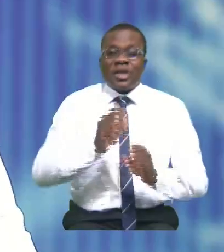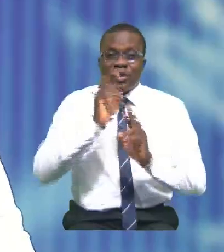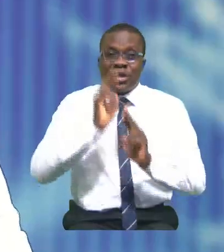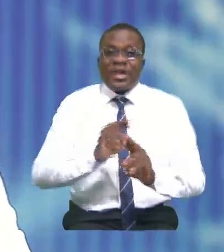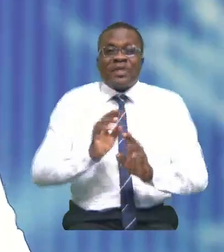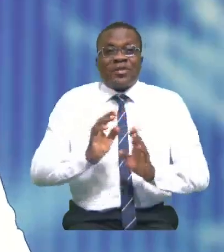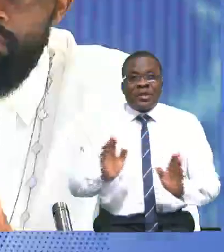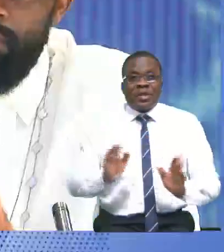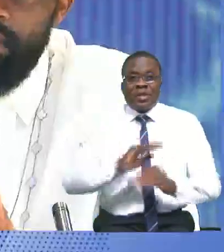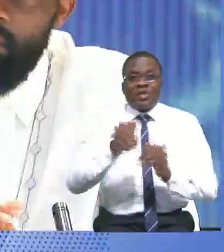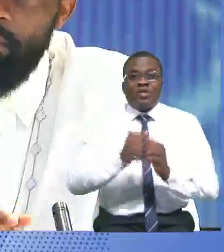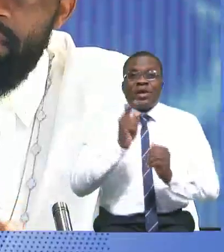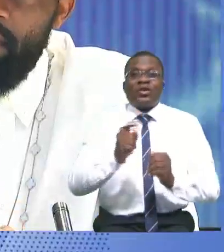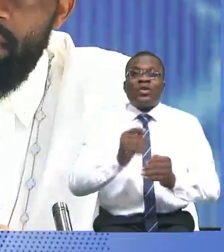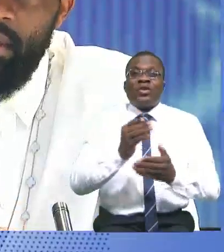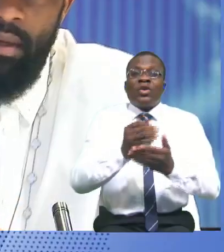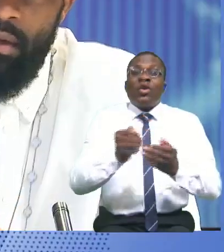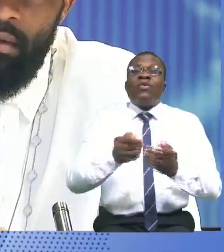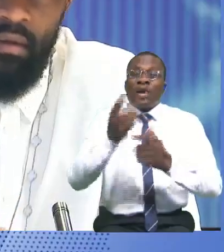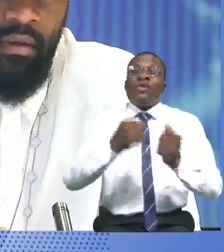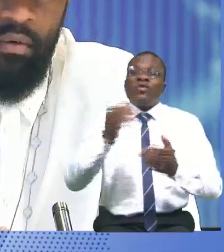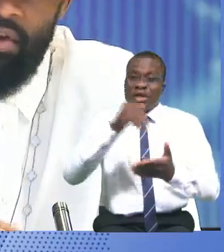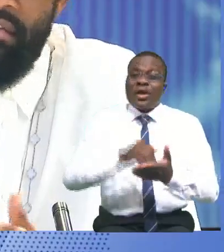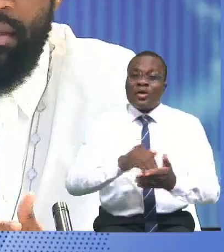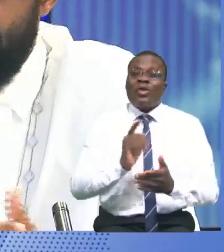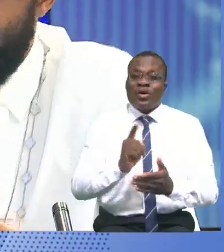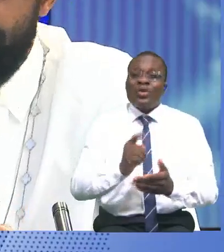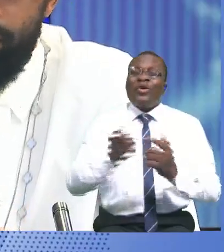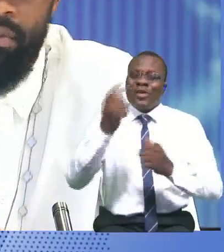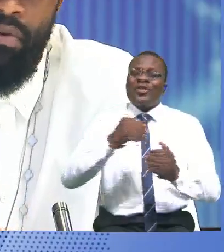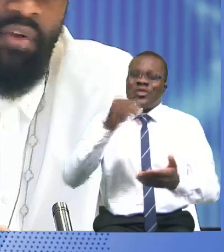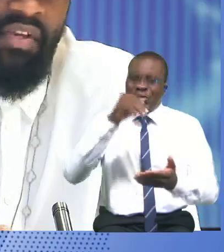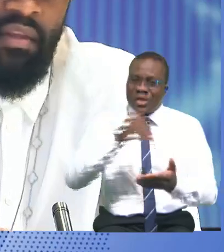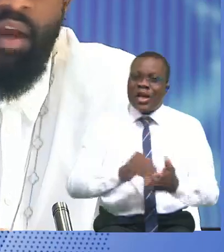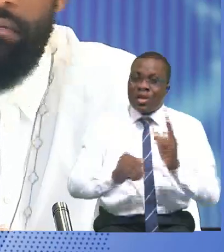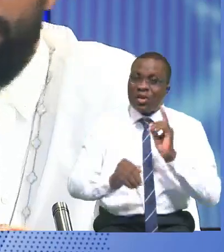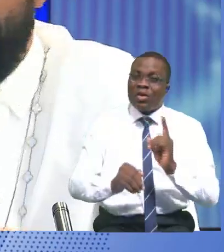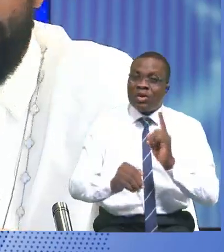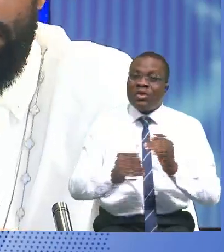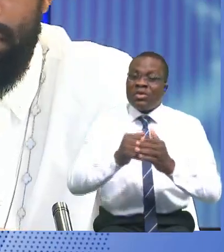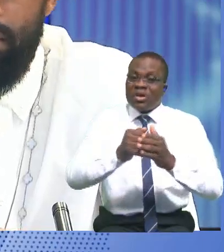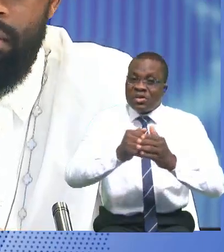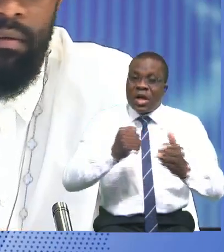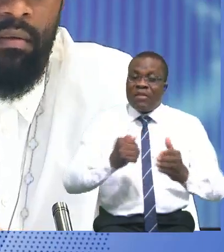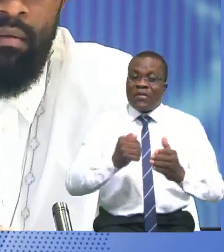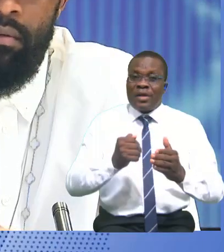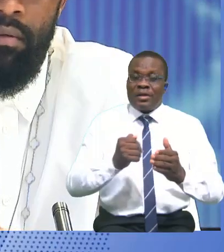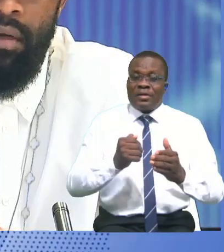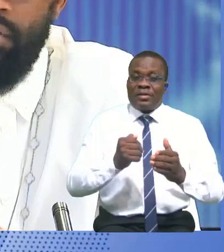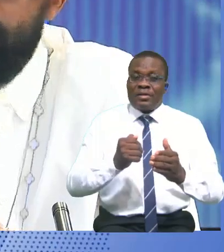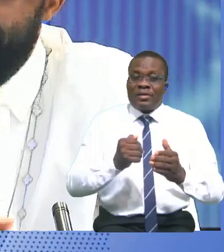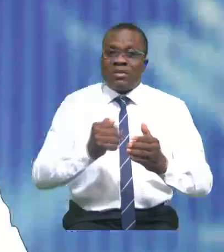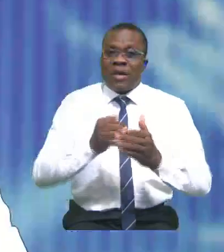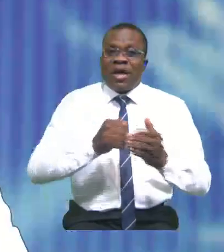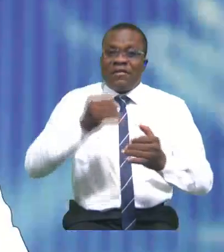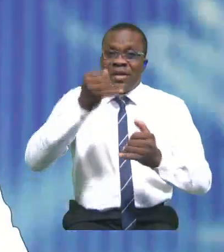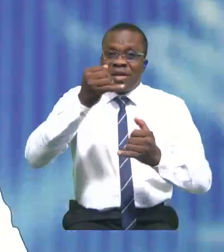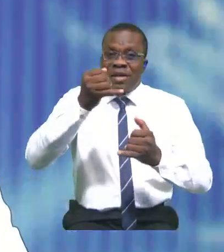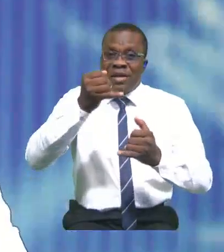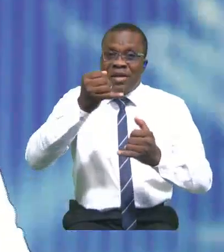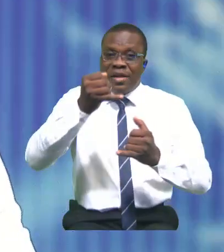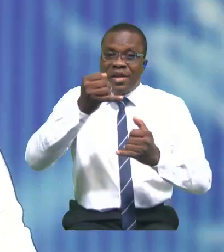toute façon ce n'est qu'une partie remise on reviendra je pense qu'on reviendra avant euh avant la fin